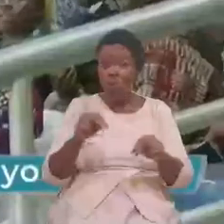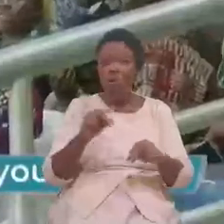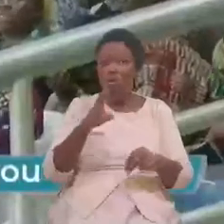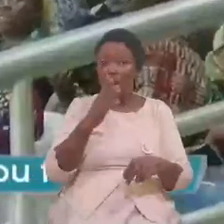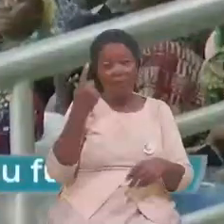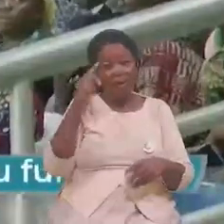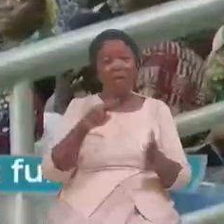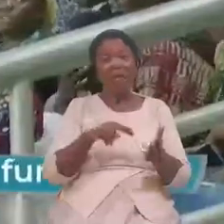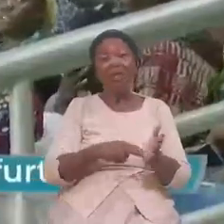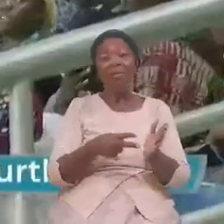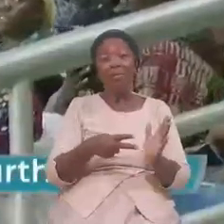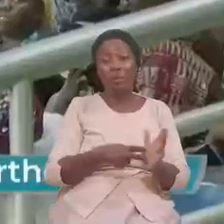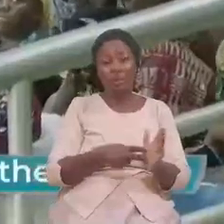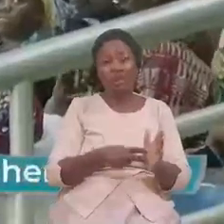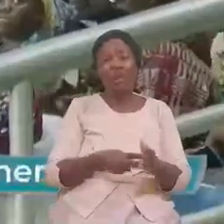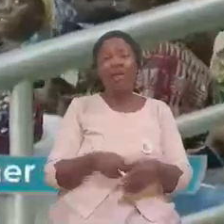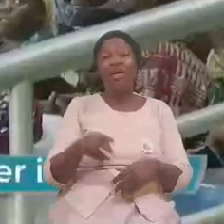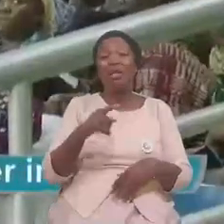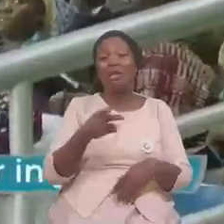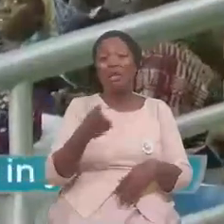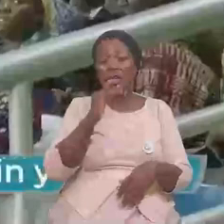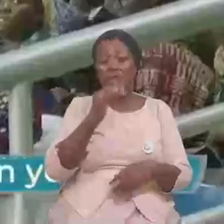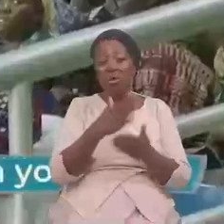objectif. Il y a quelque chose dans ta vie